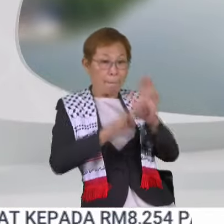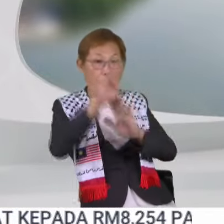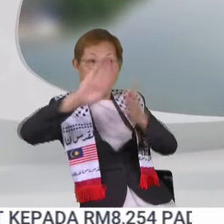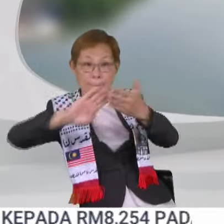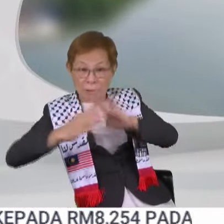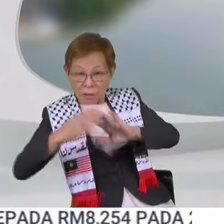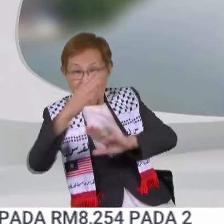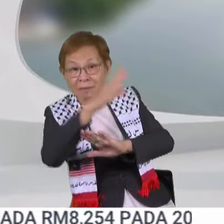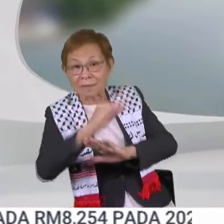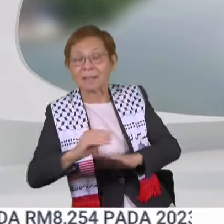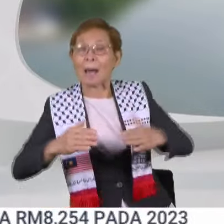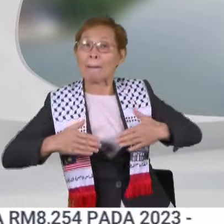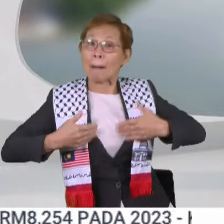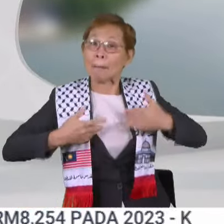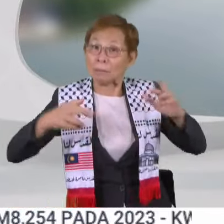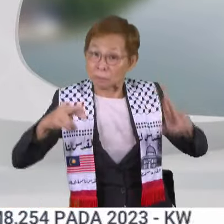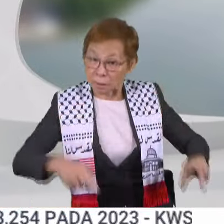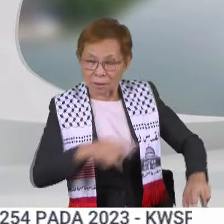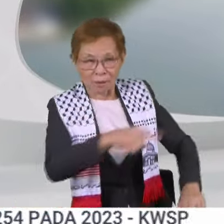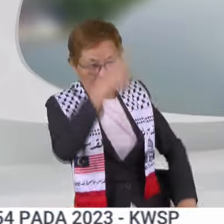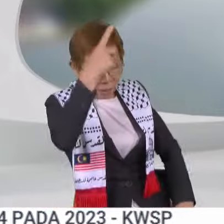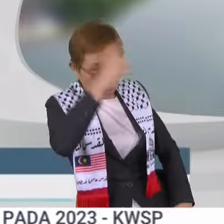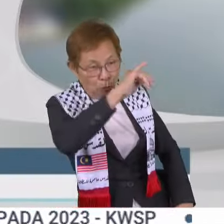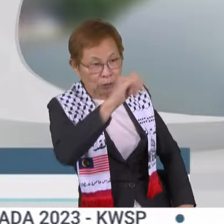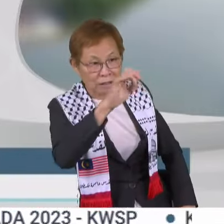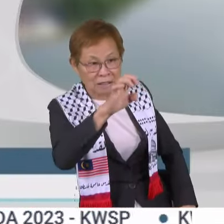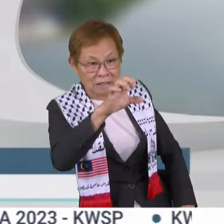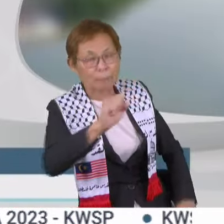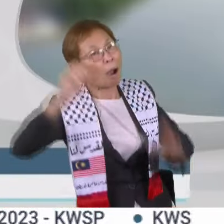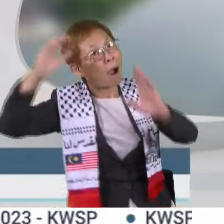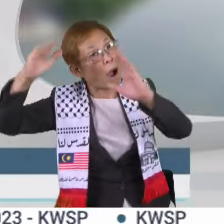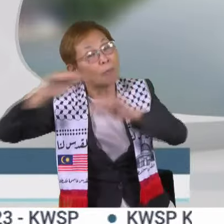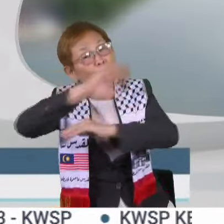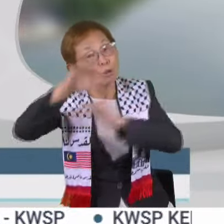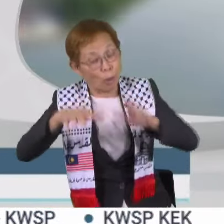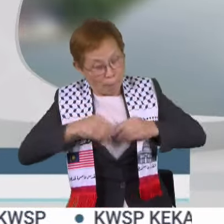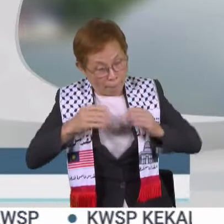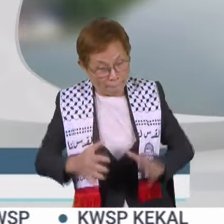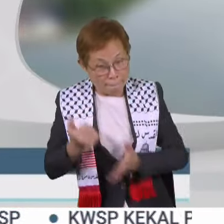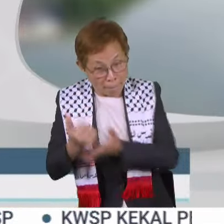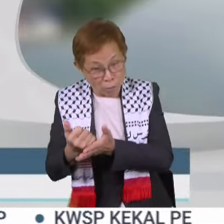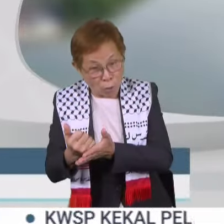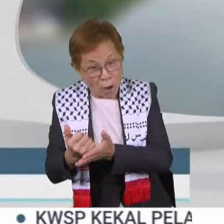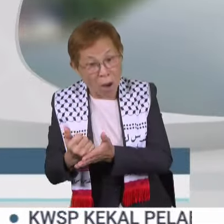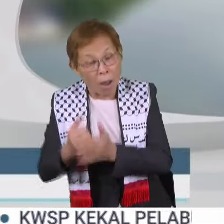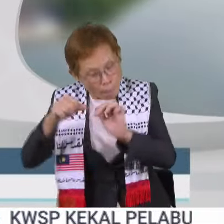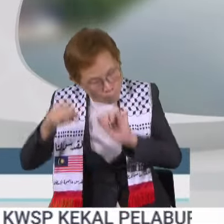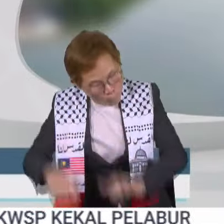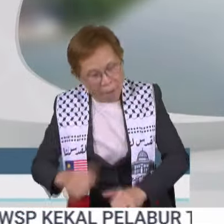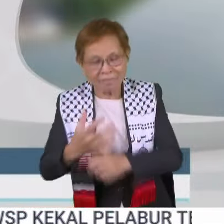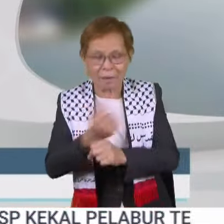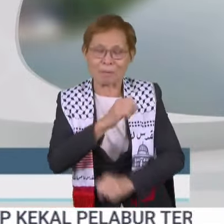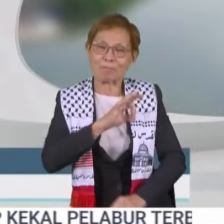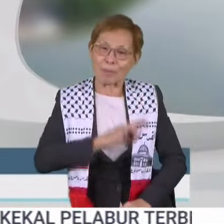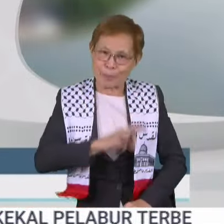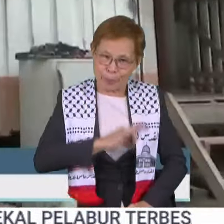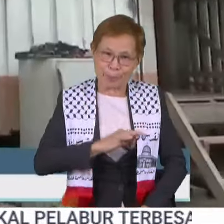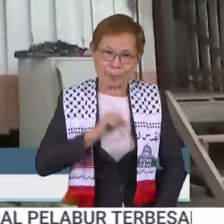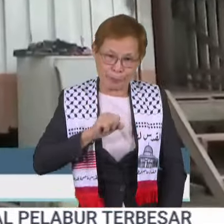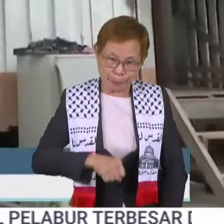masyarakat dan kesejahteraan Rat dat James ra berharap semua penerima bantuan yang Layak mendapat manfaat